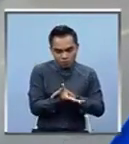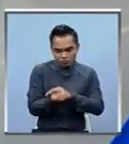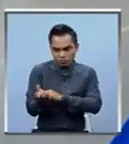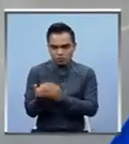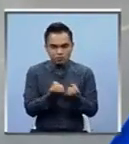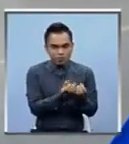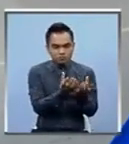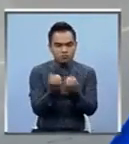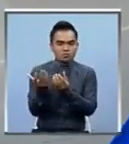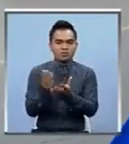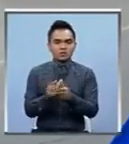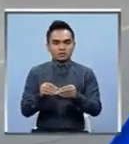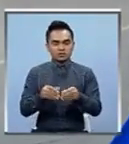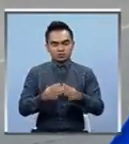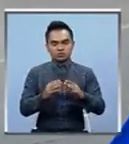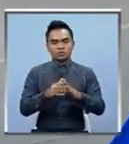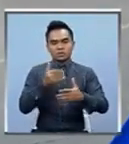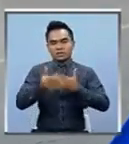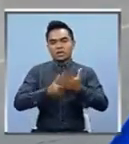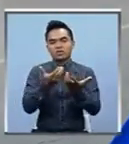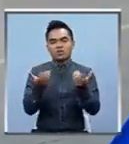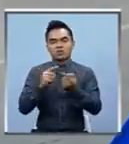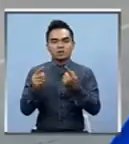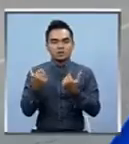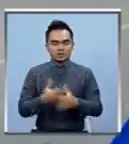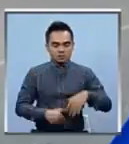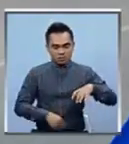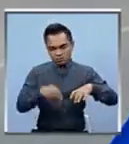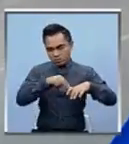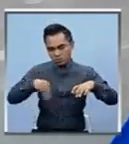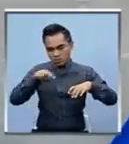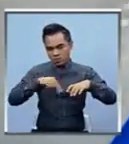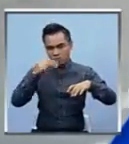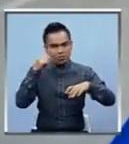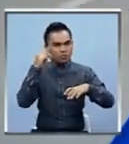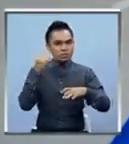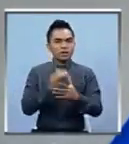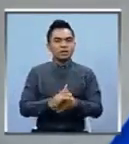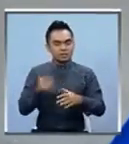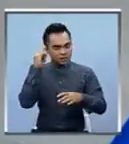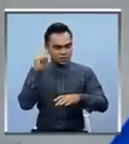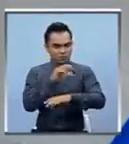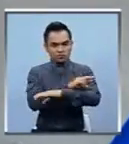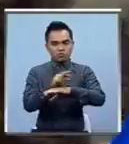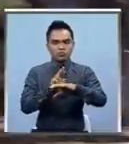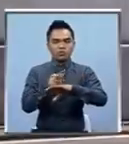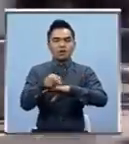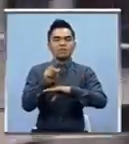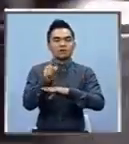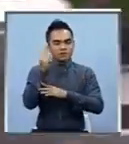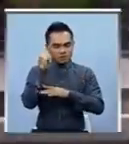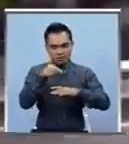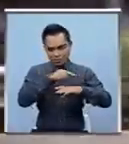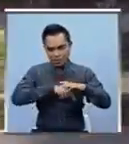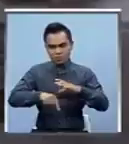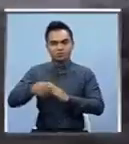านีรถไฟฟ้ากับศูนย์การค้าสยามพารากอนก็มีความเป็นไปได้นะครับที่คนร้ายอาจจะใช้เส้นทางตามถนนพระราม1หรือว่าเส้นทางลัดมาทางซอยด้านห